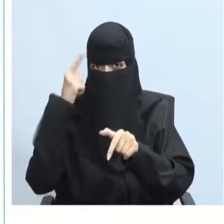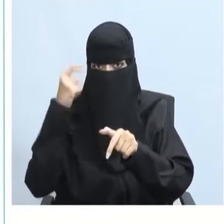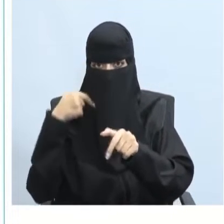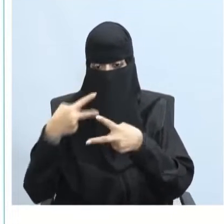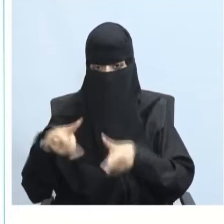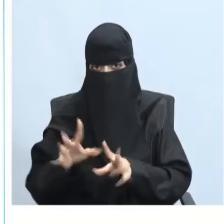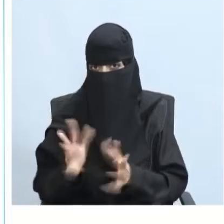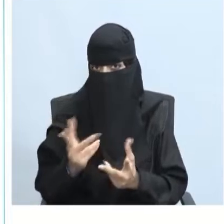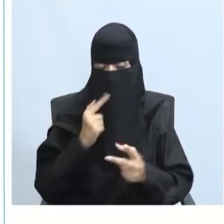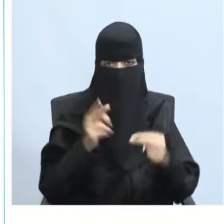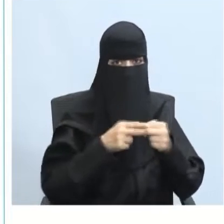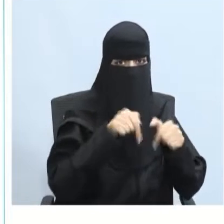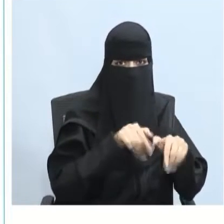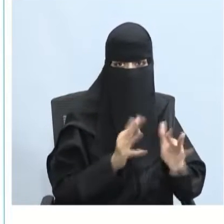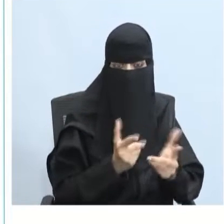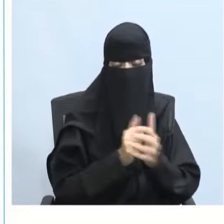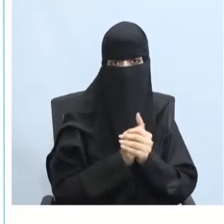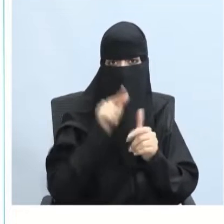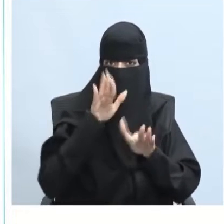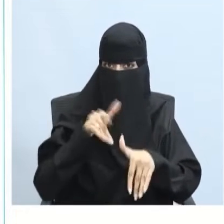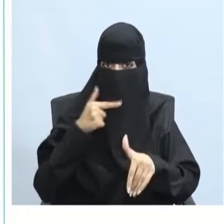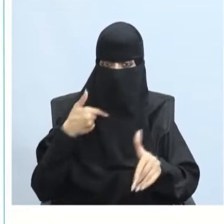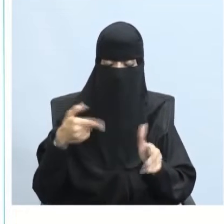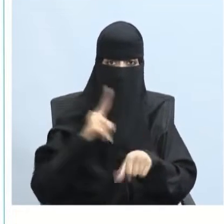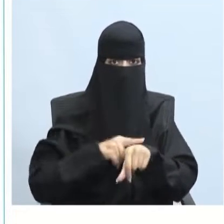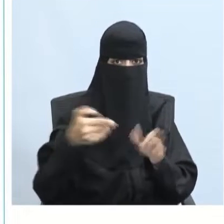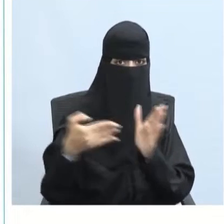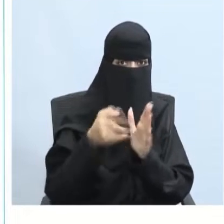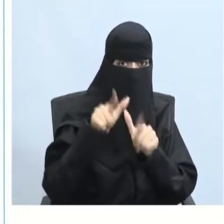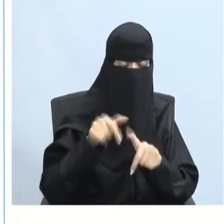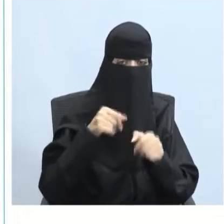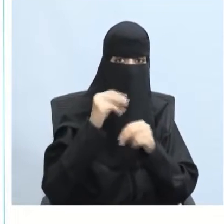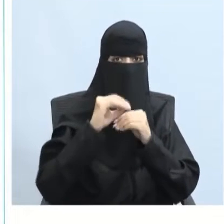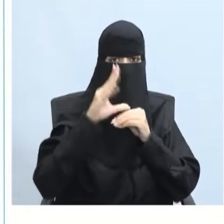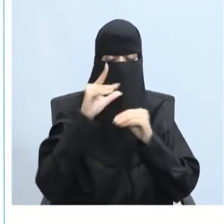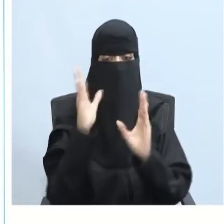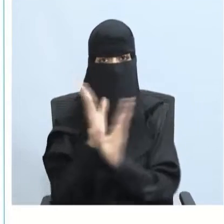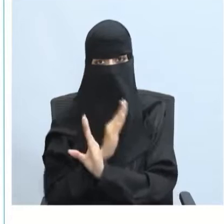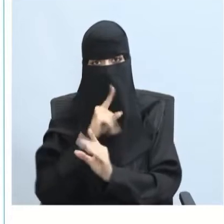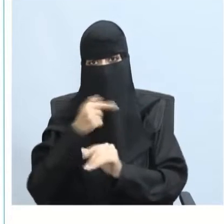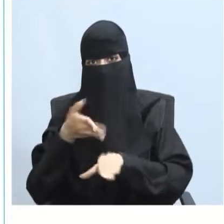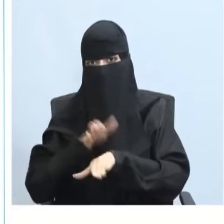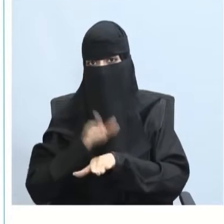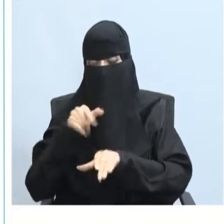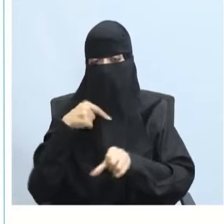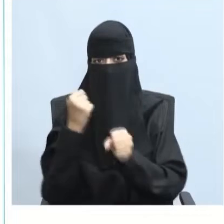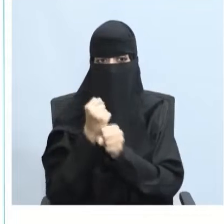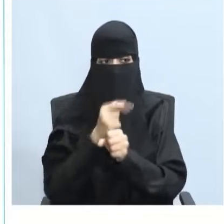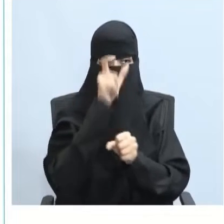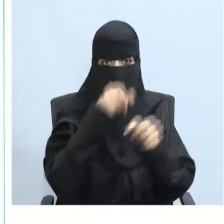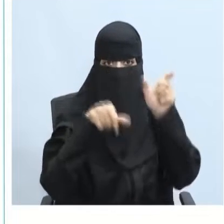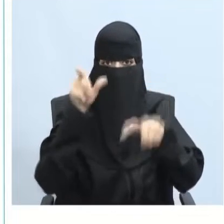للمشروع اذا كان هناك موعد نهائي للمشروع فذلك يعكس على العاملين